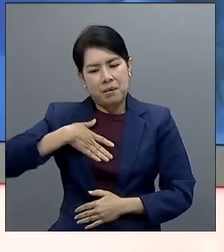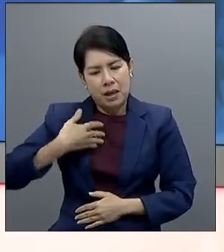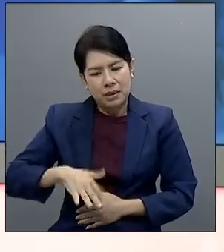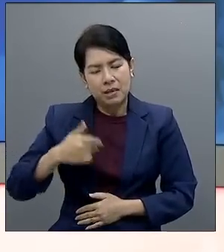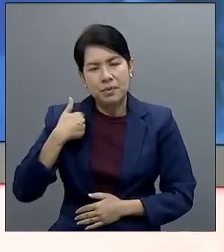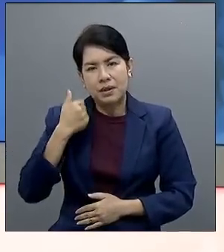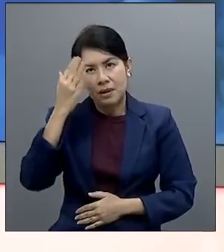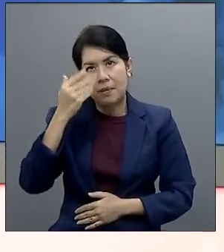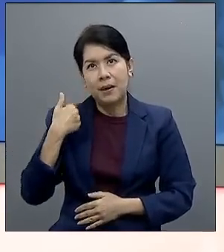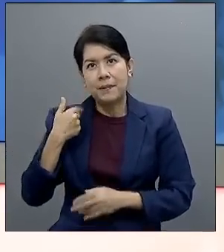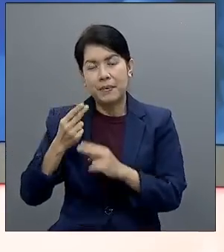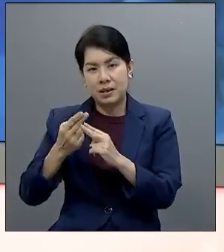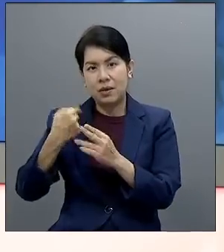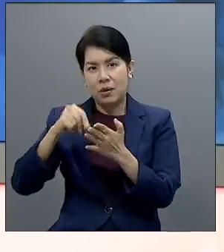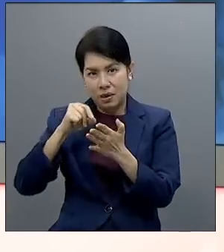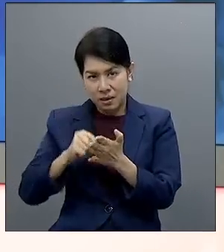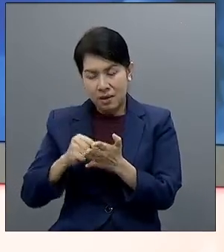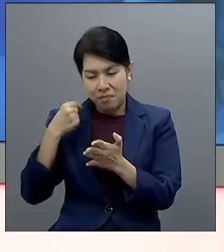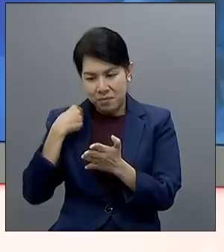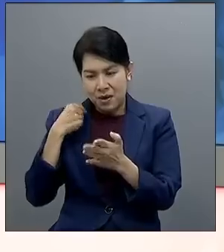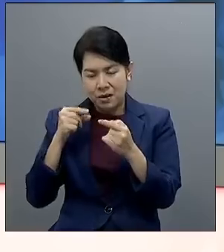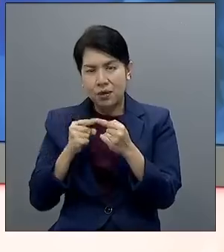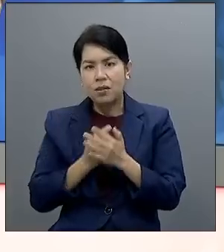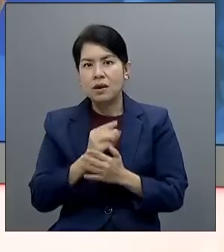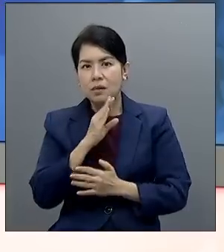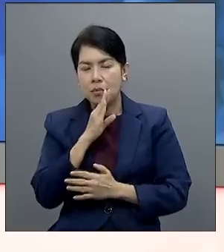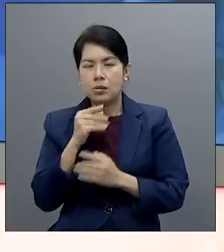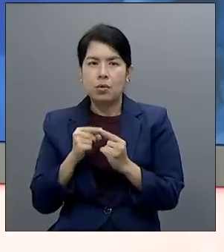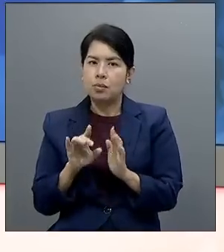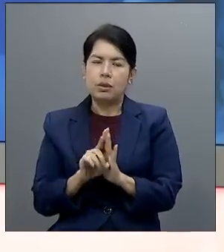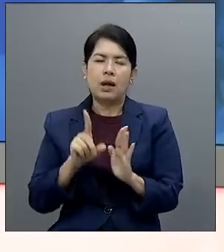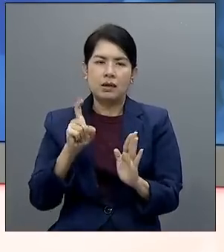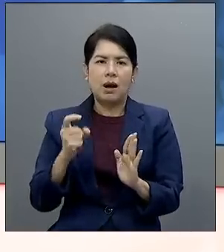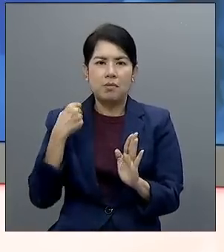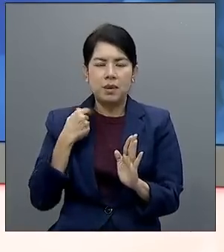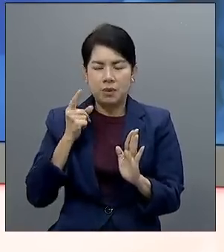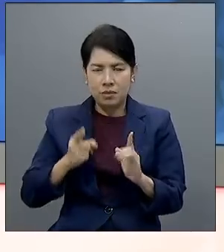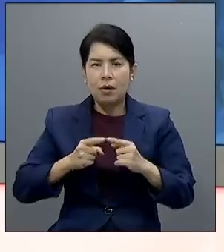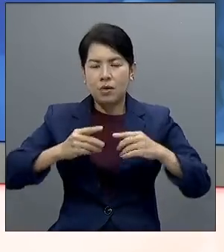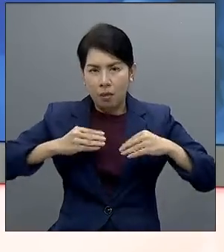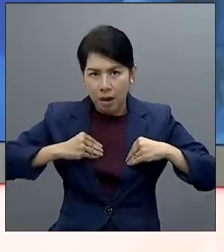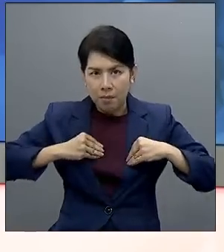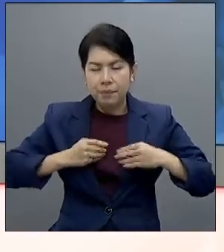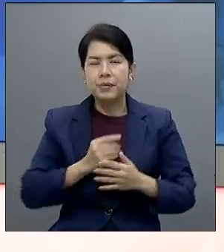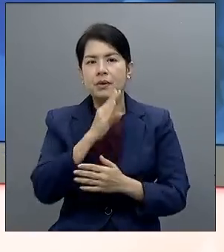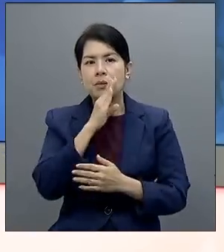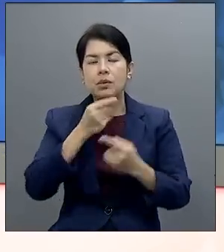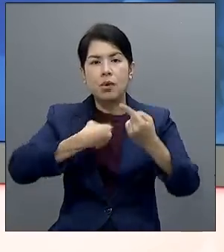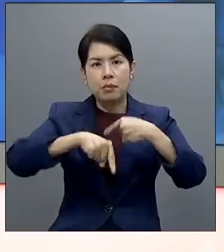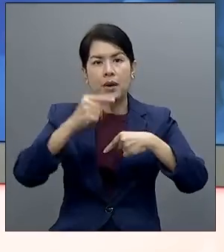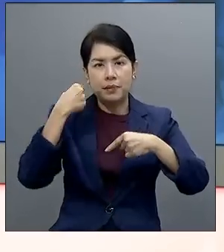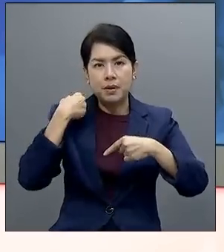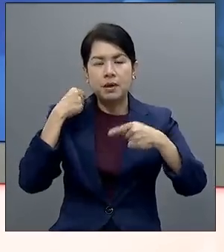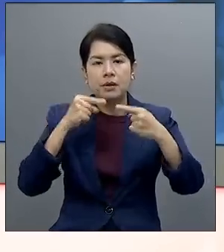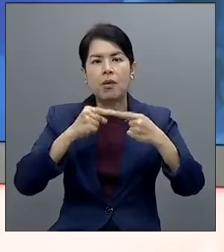เซ็นเอกสารก่อนลงเรือเพื่อรับทราบความเสี่ยงในการเสียชีวิตจากการลงไปใต้ทะเลลึกรวมไปถึงเมื่อลงไปแล้วค่ะเขาบอก